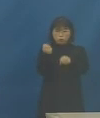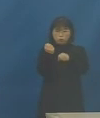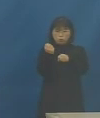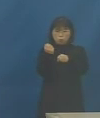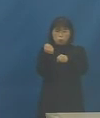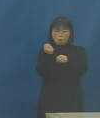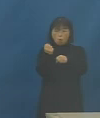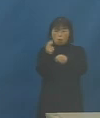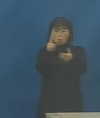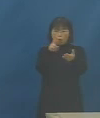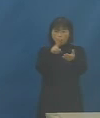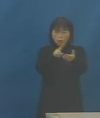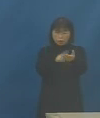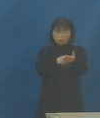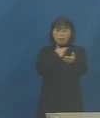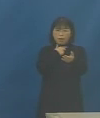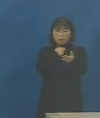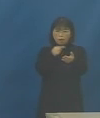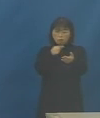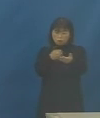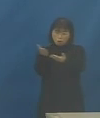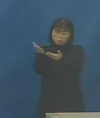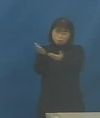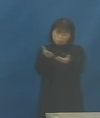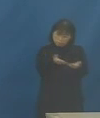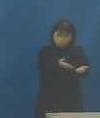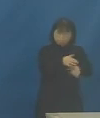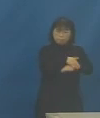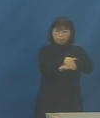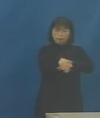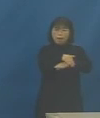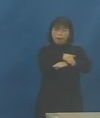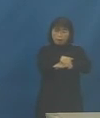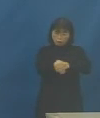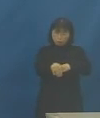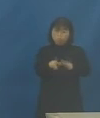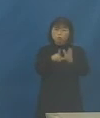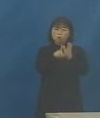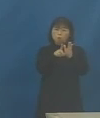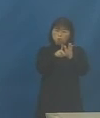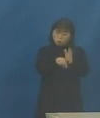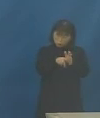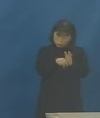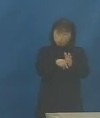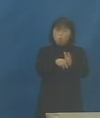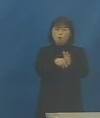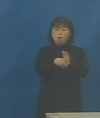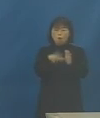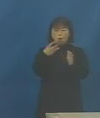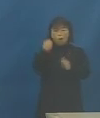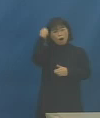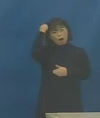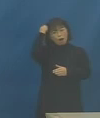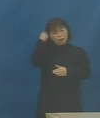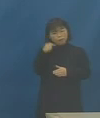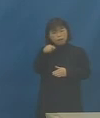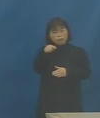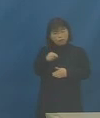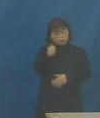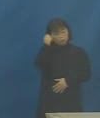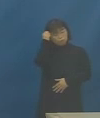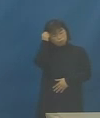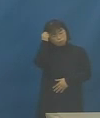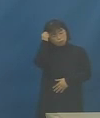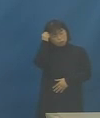いうことでご招待をすることになりますがその際にもあの三朝の方にも止まっていたことも